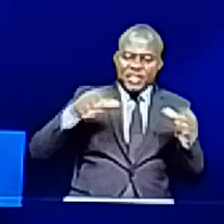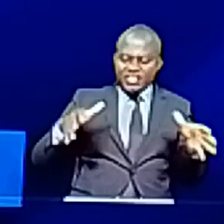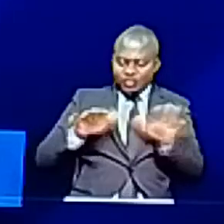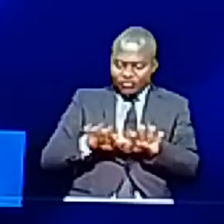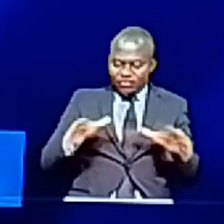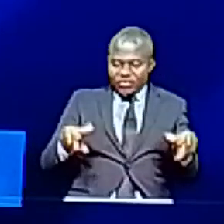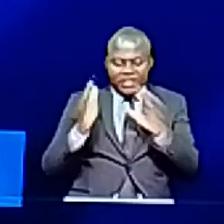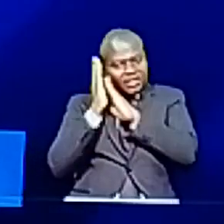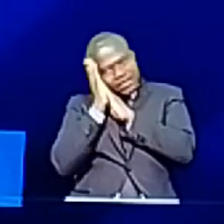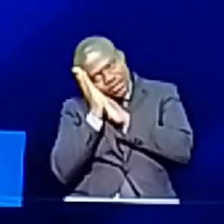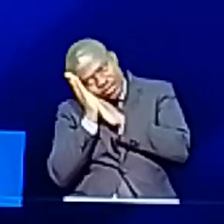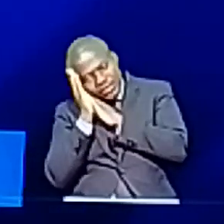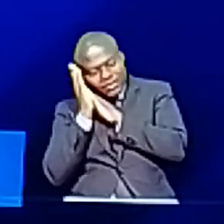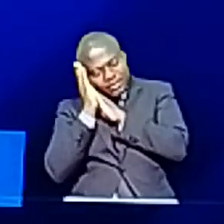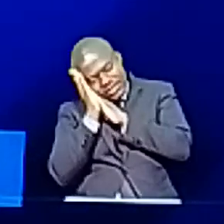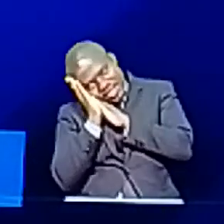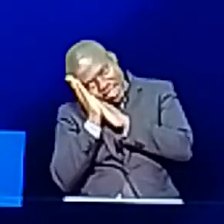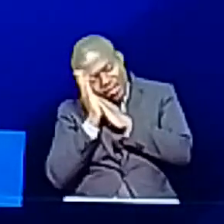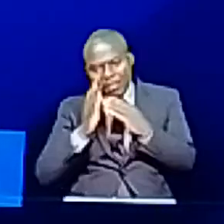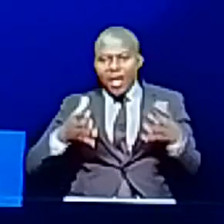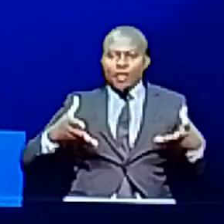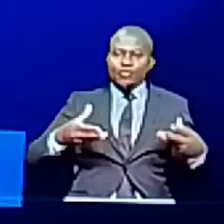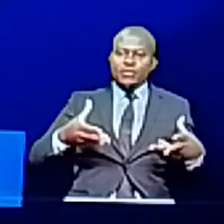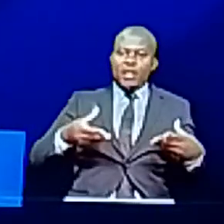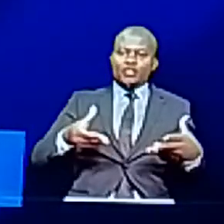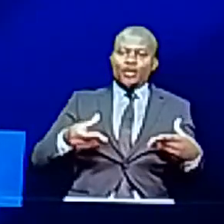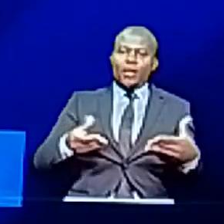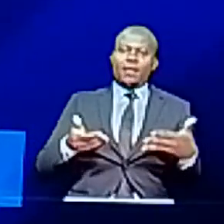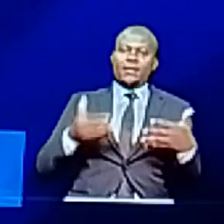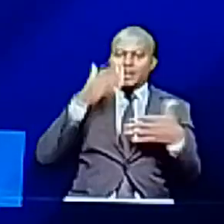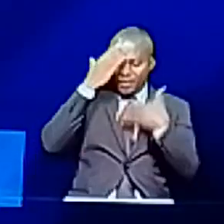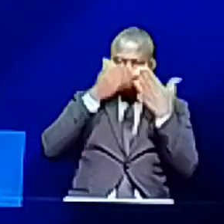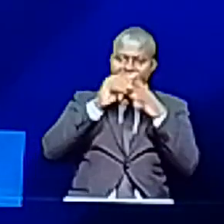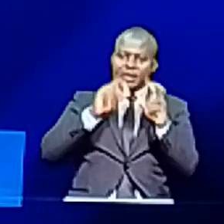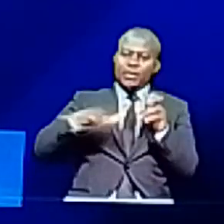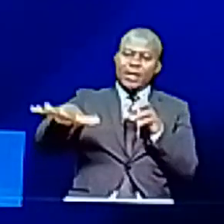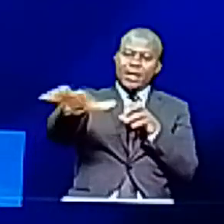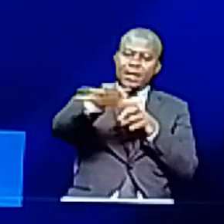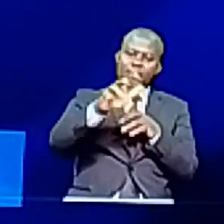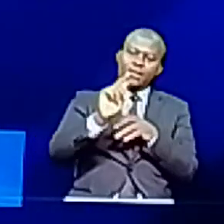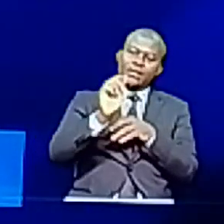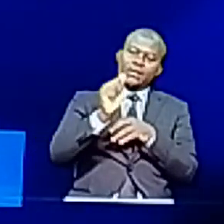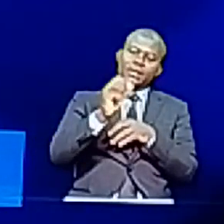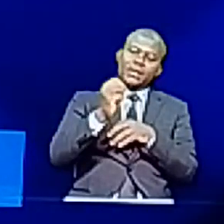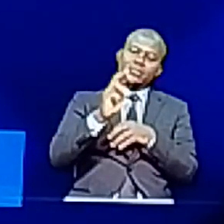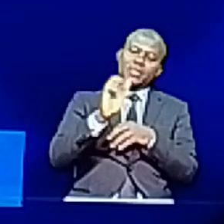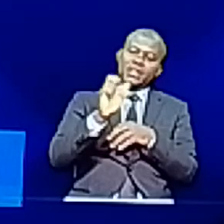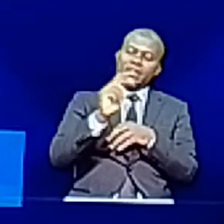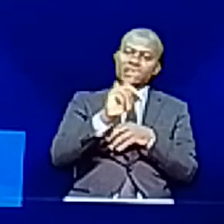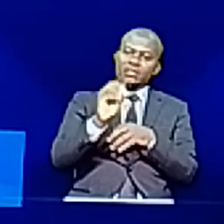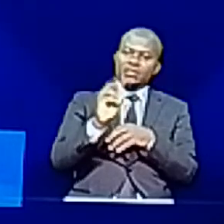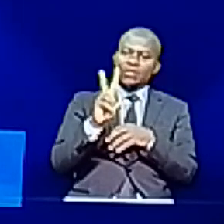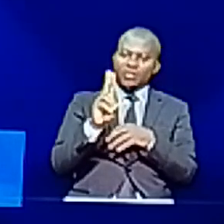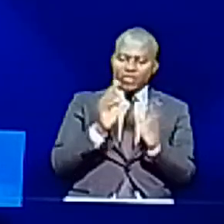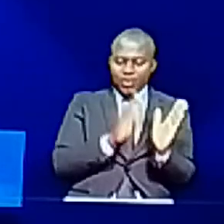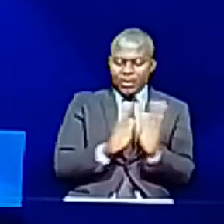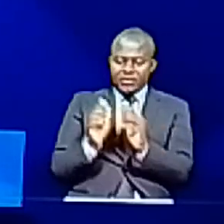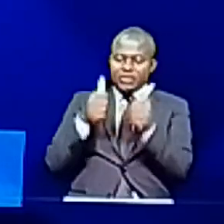ubu dusigaye turyama kuri matora kuko cya gishanga cya Kameranzovu waragitunganyije